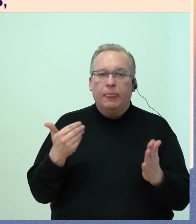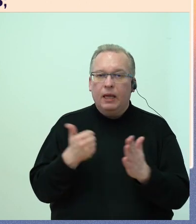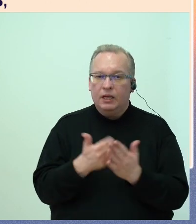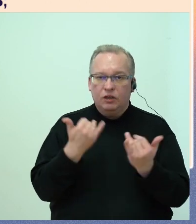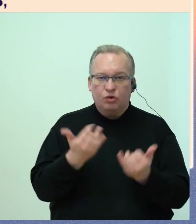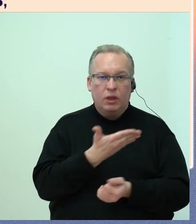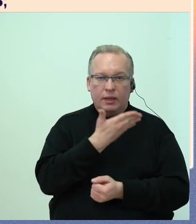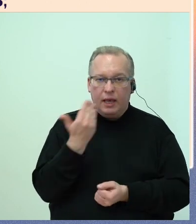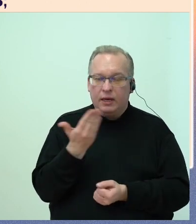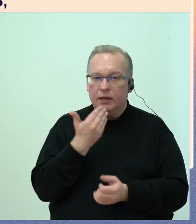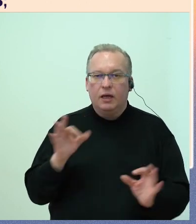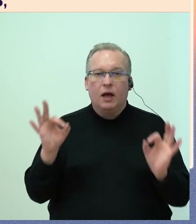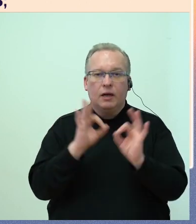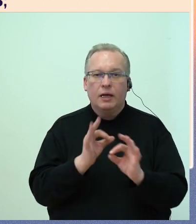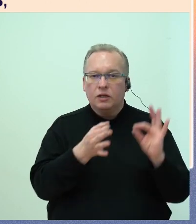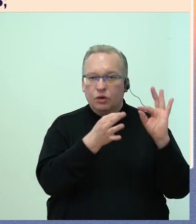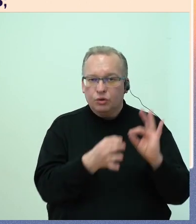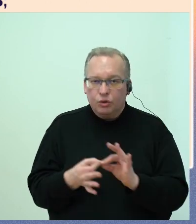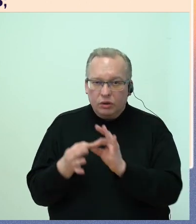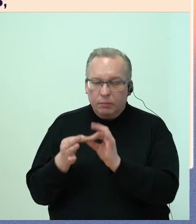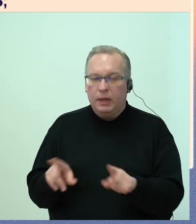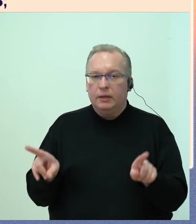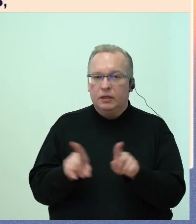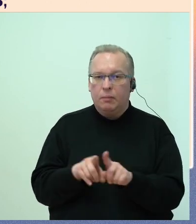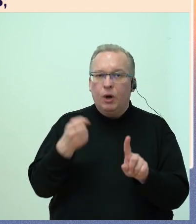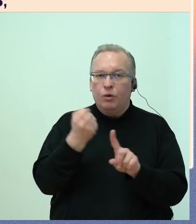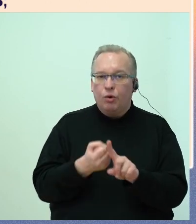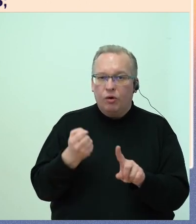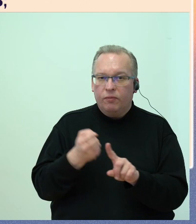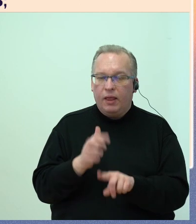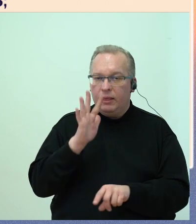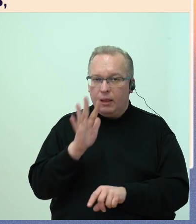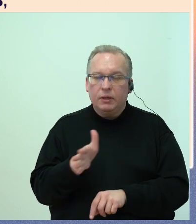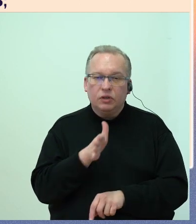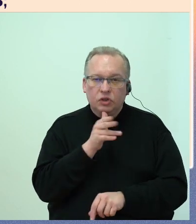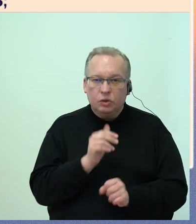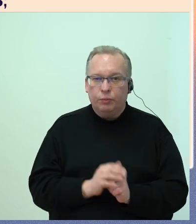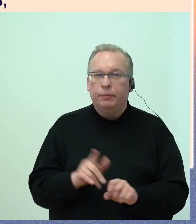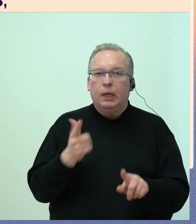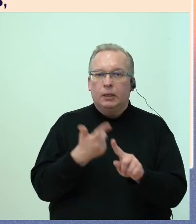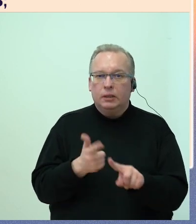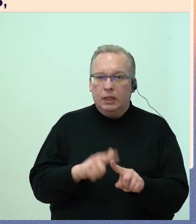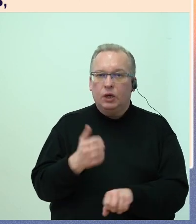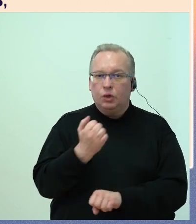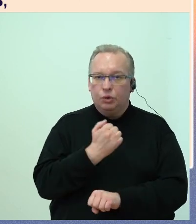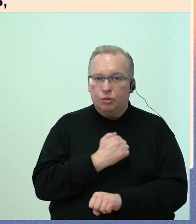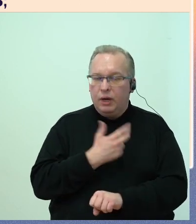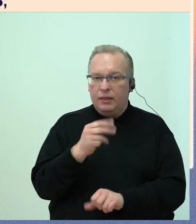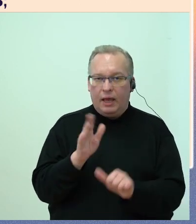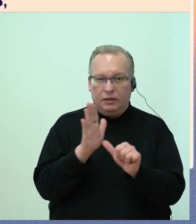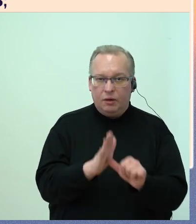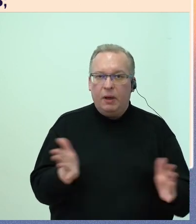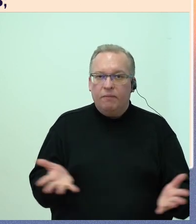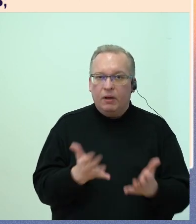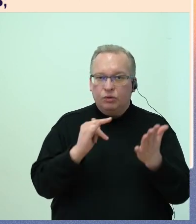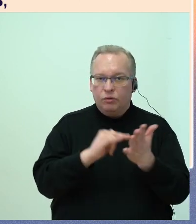nėra, neturime nieko, kas susiję su kova su antisemitizmu ir nors turime nediskriminavimo